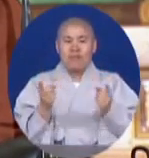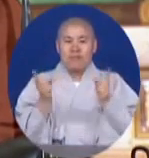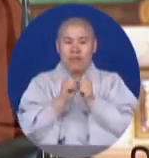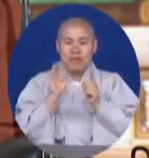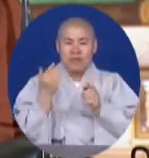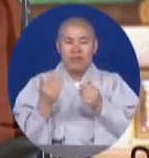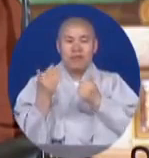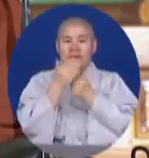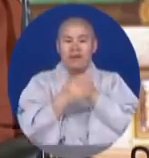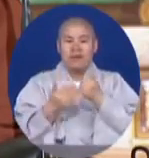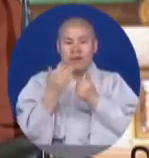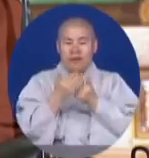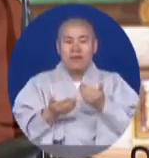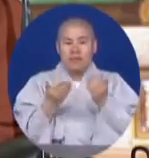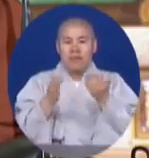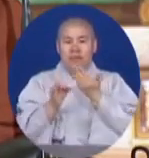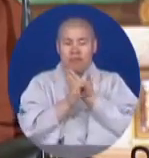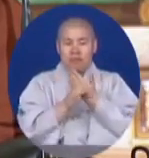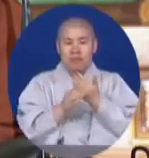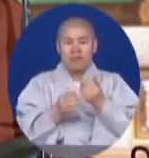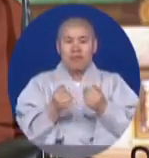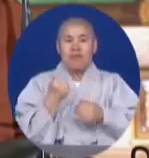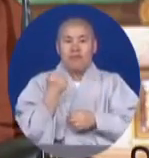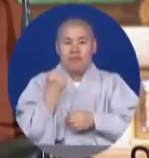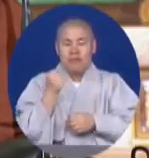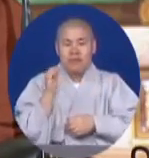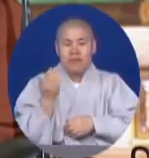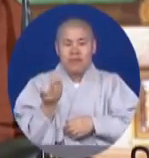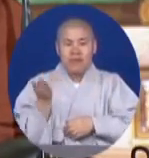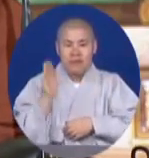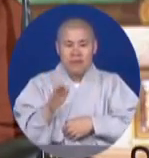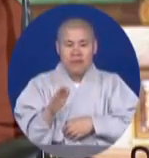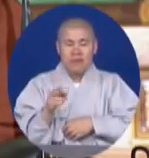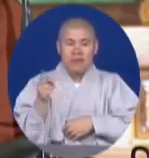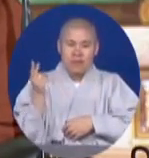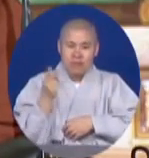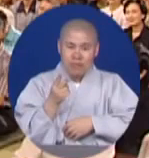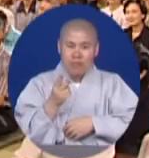은혜를 베풀면 그게 원수가 되는데 또 은혜를 맺고,